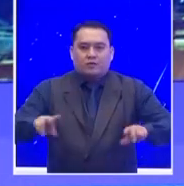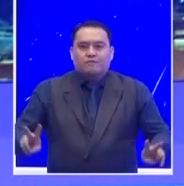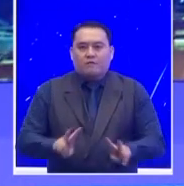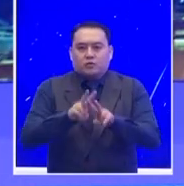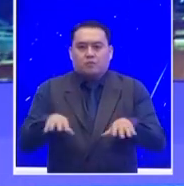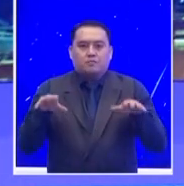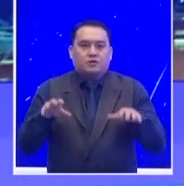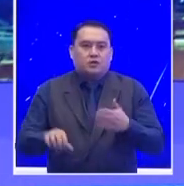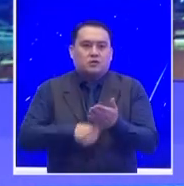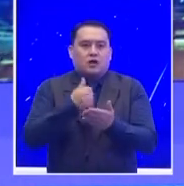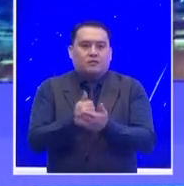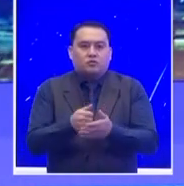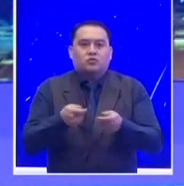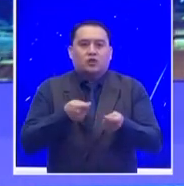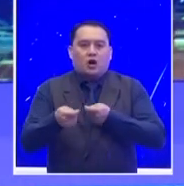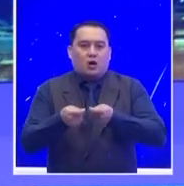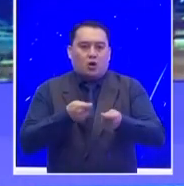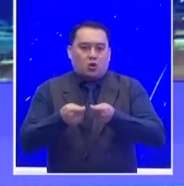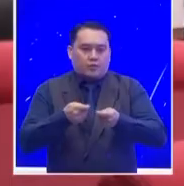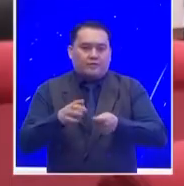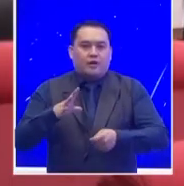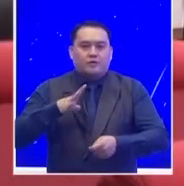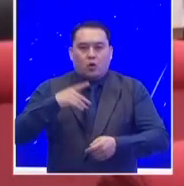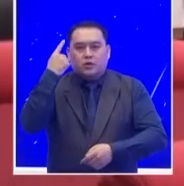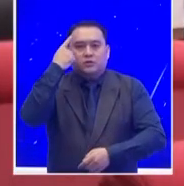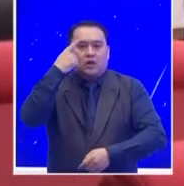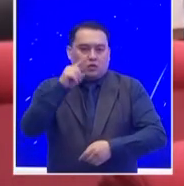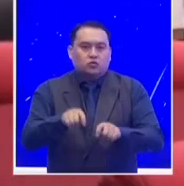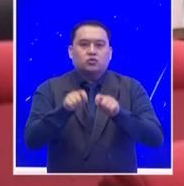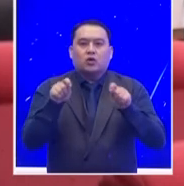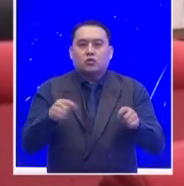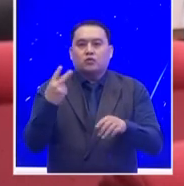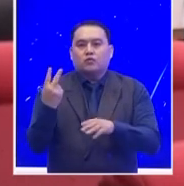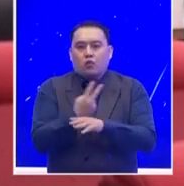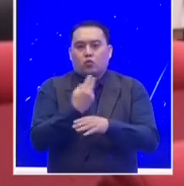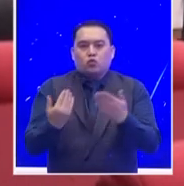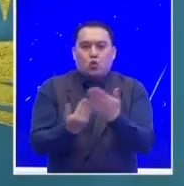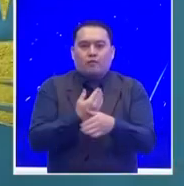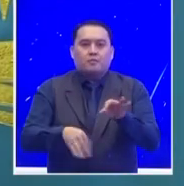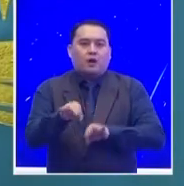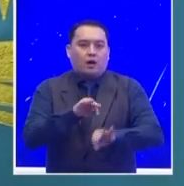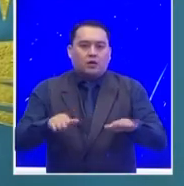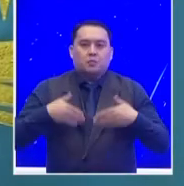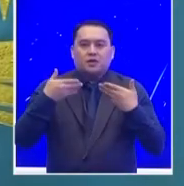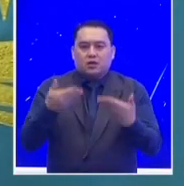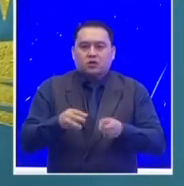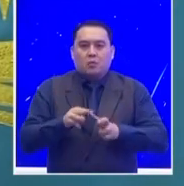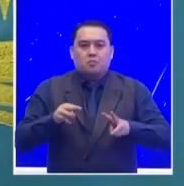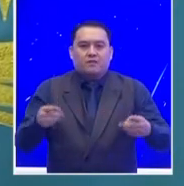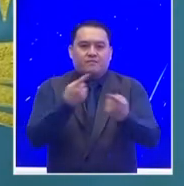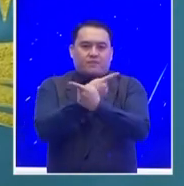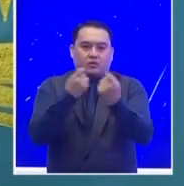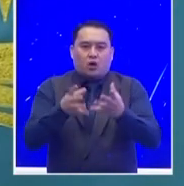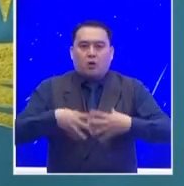под председательством государственного секретаря Кырымбека Кушербаева. Инициативу о создании двух новых проектов предложил министр информации